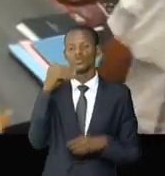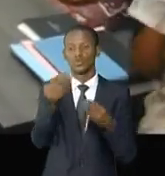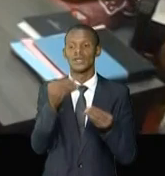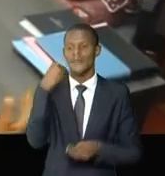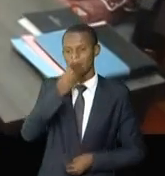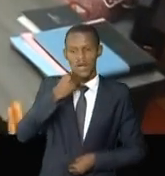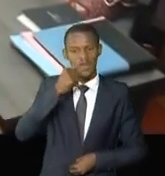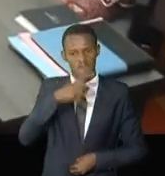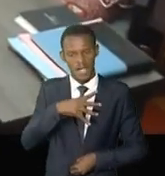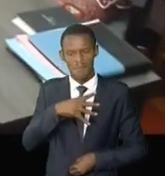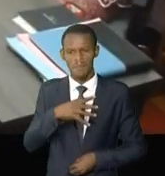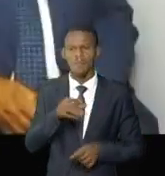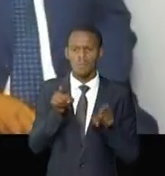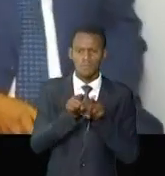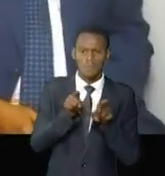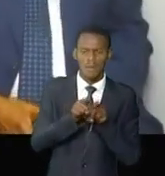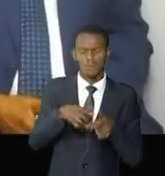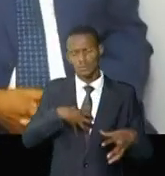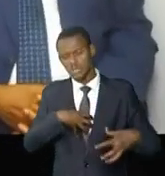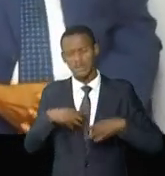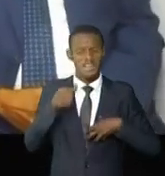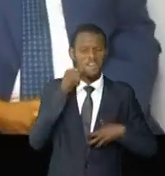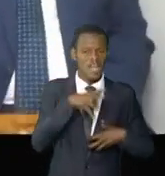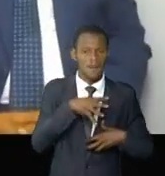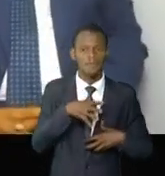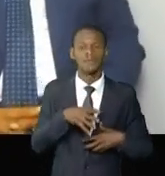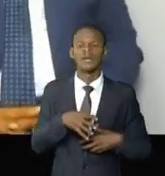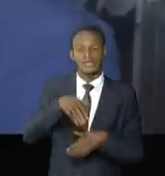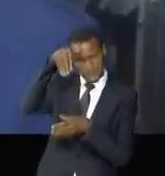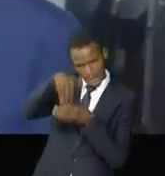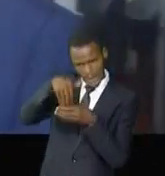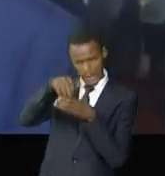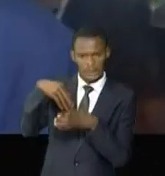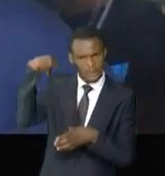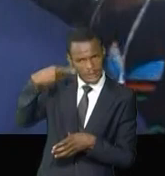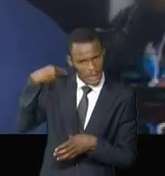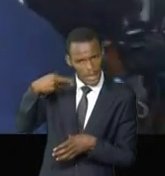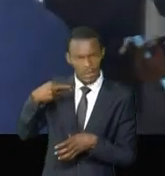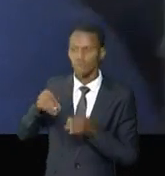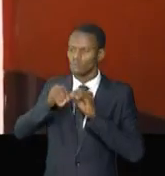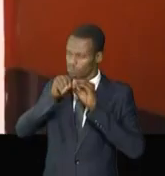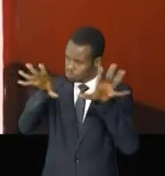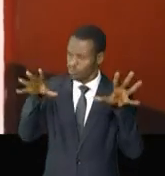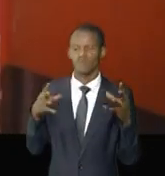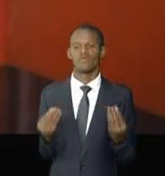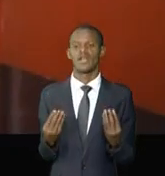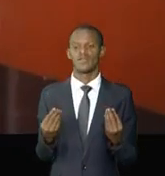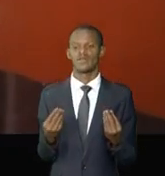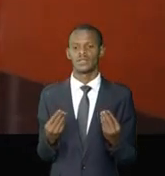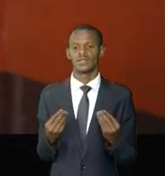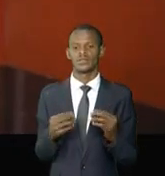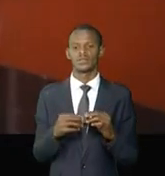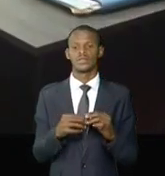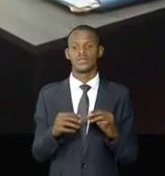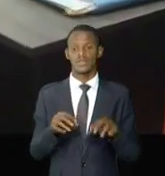après-midi de mardi 23 février 2021, les installations de cette radio émettent émettant sur 95.3 FM